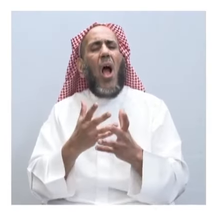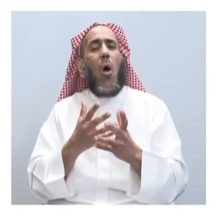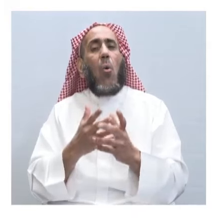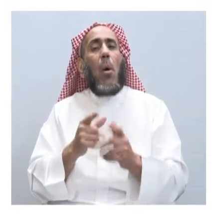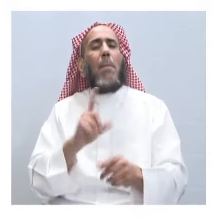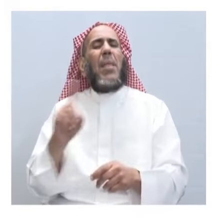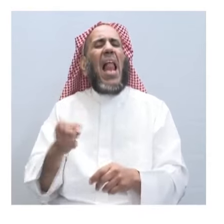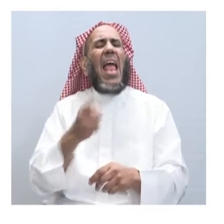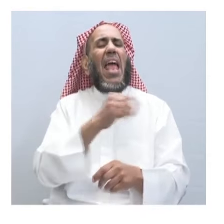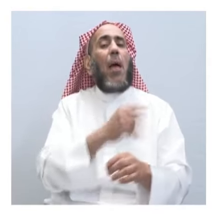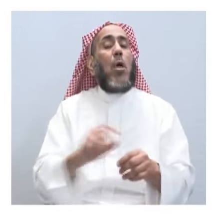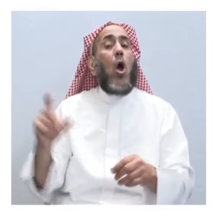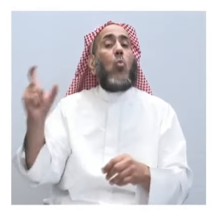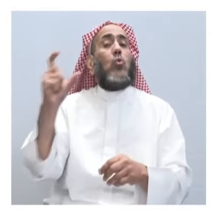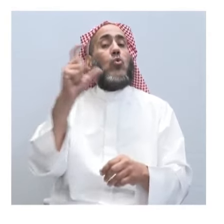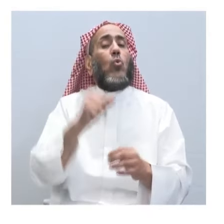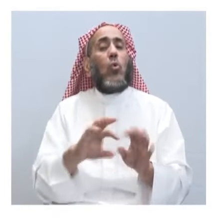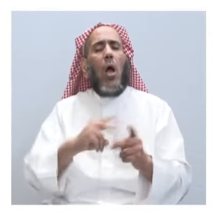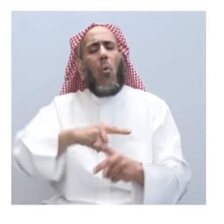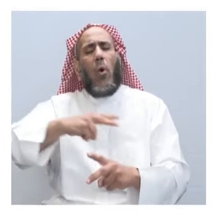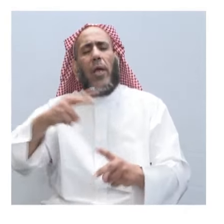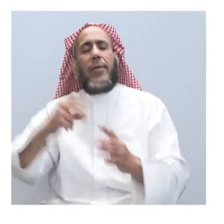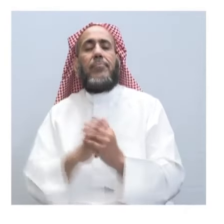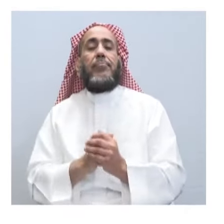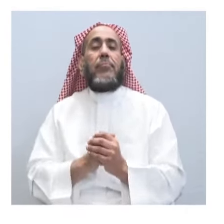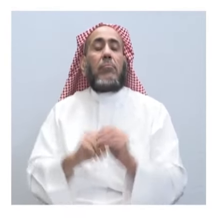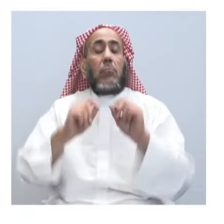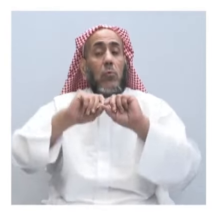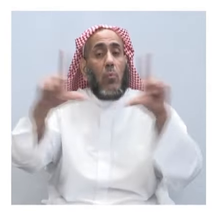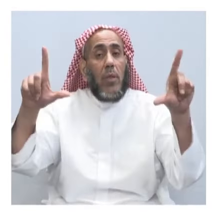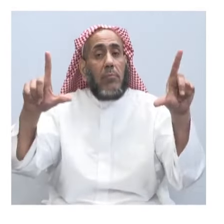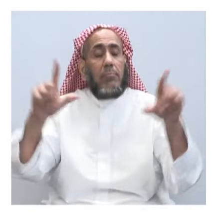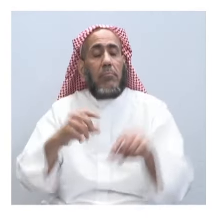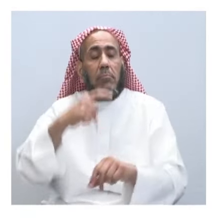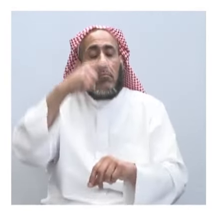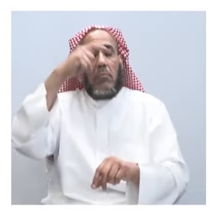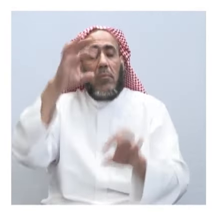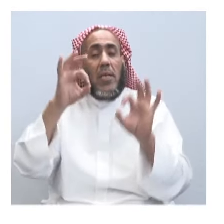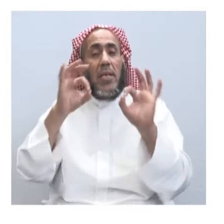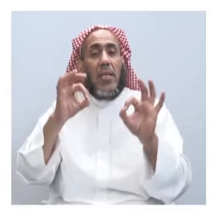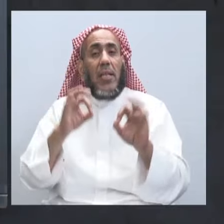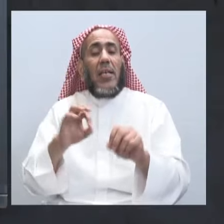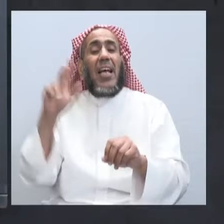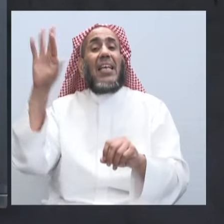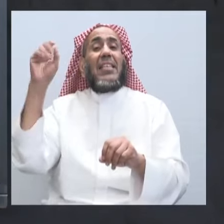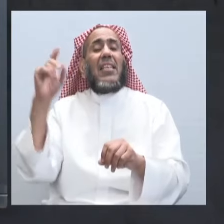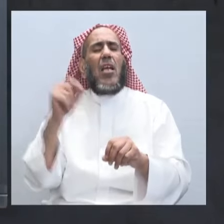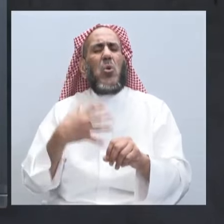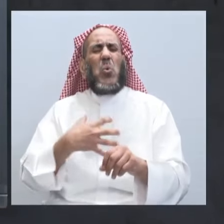بالايام او الشهور او غيرها واضح اذا التط